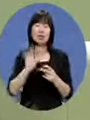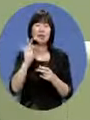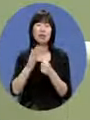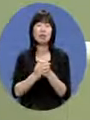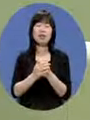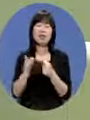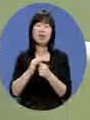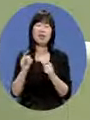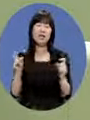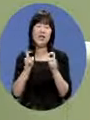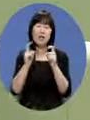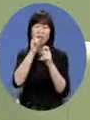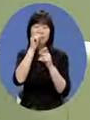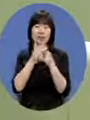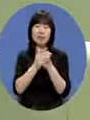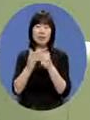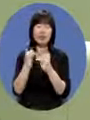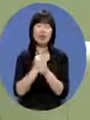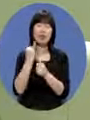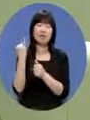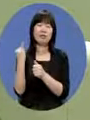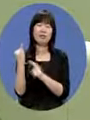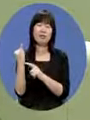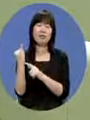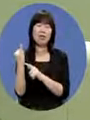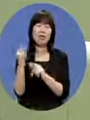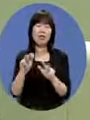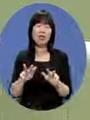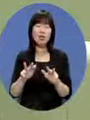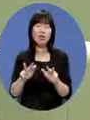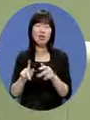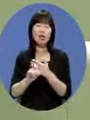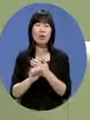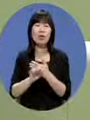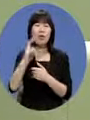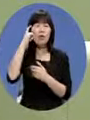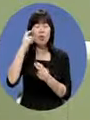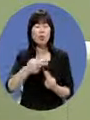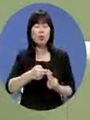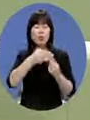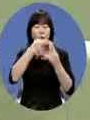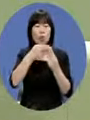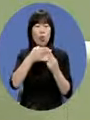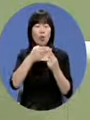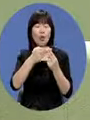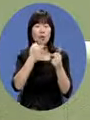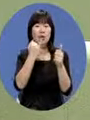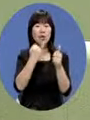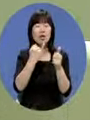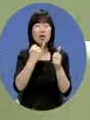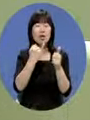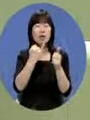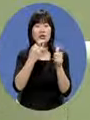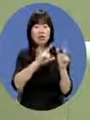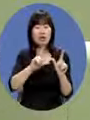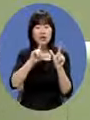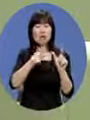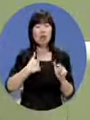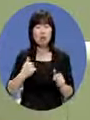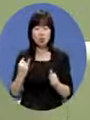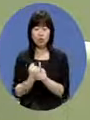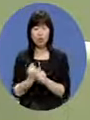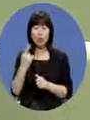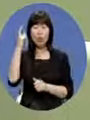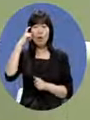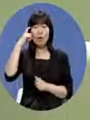때문에 이제 싸울 다 보니까 이 아내 분 은 도대체 이러려고 왜 돈을 쌓아놓고 결혼하지 살지 왜 나무야